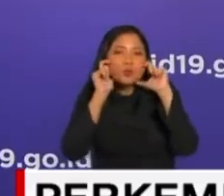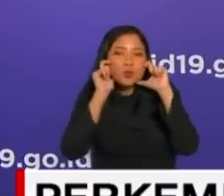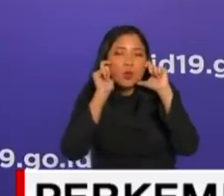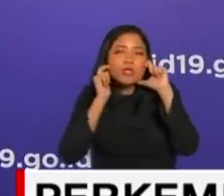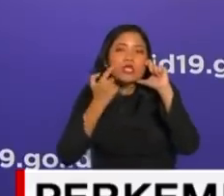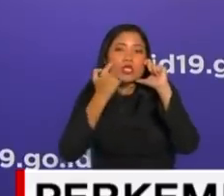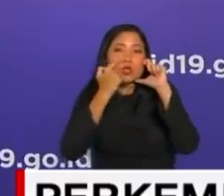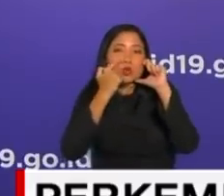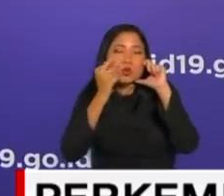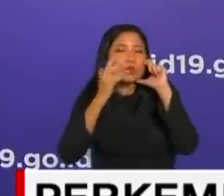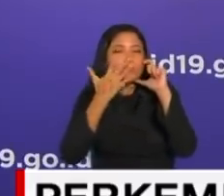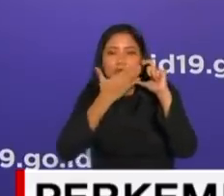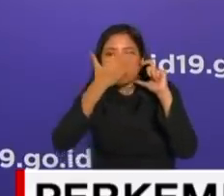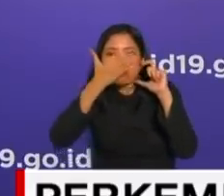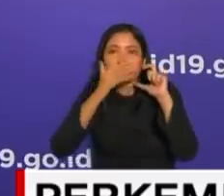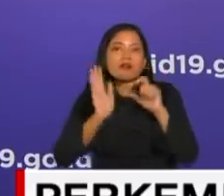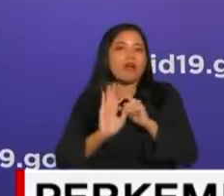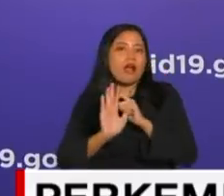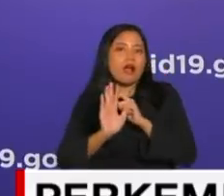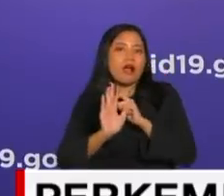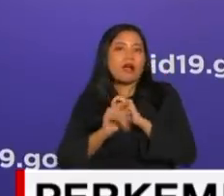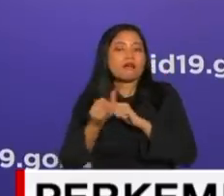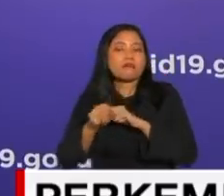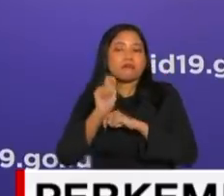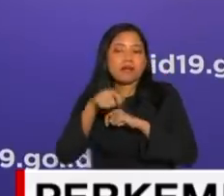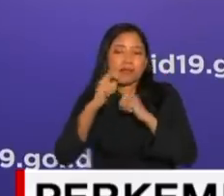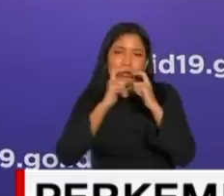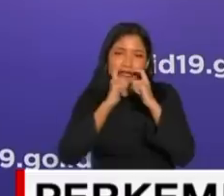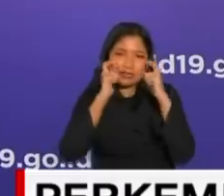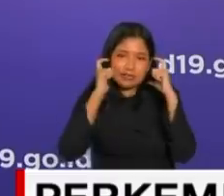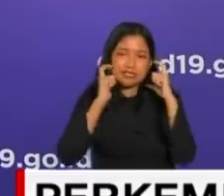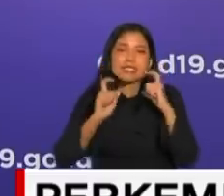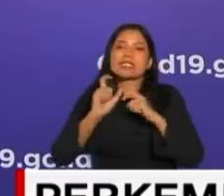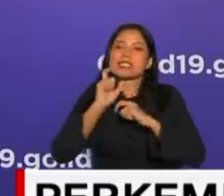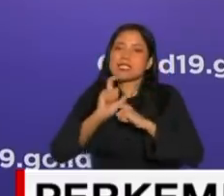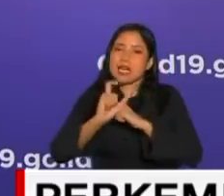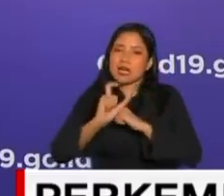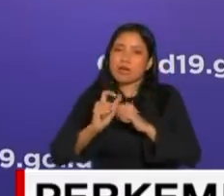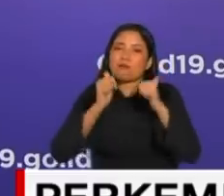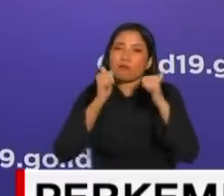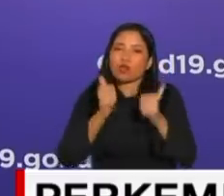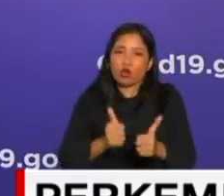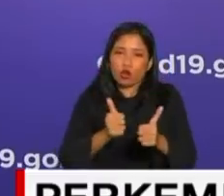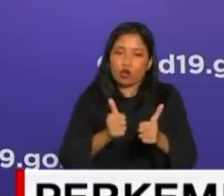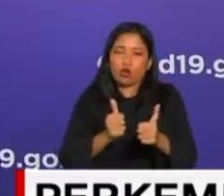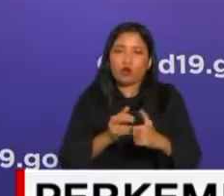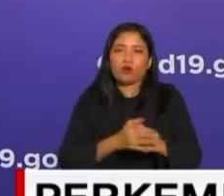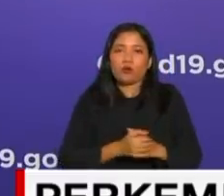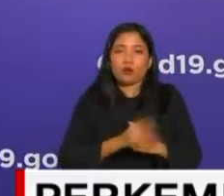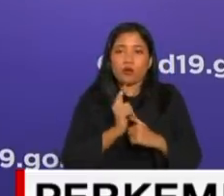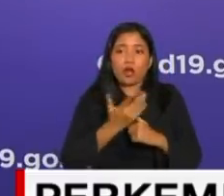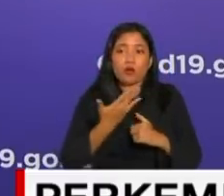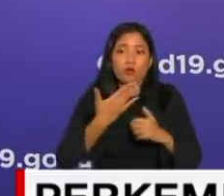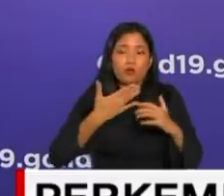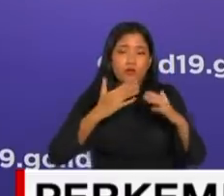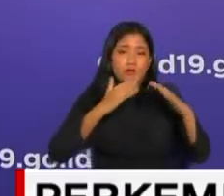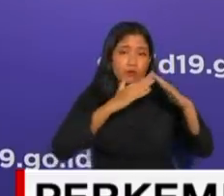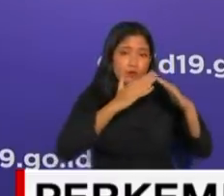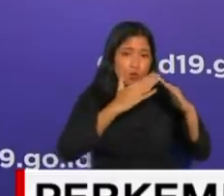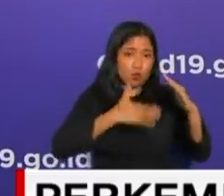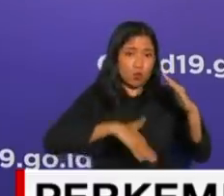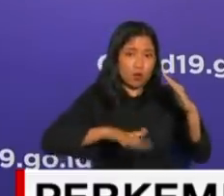tidak Oleh karena itu gunakan masker yang benar dan pastikan setelah keluar rumah ganti masker yang